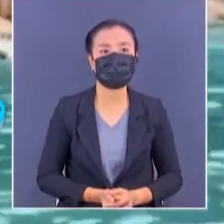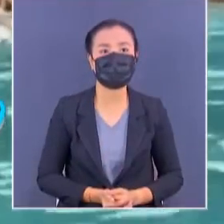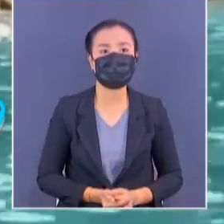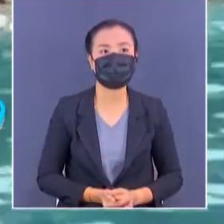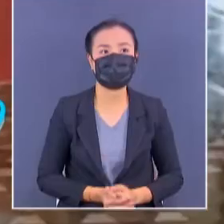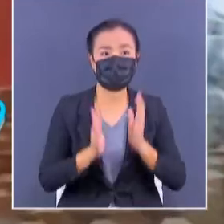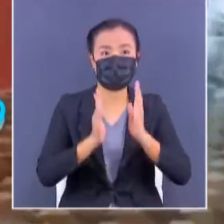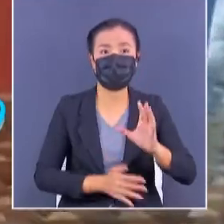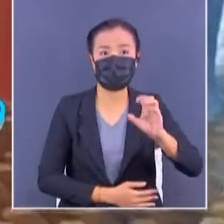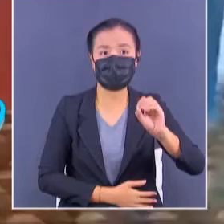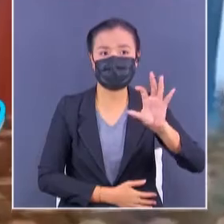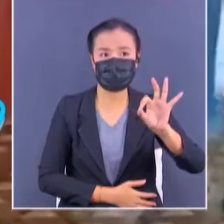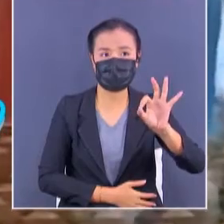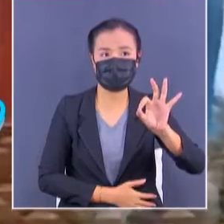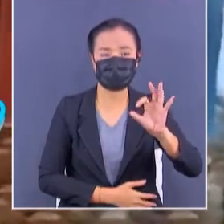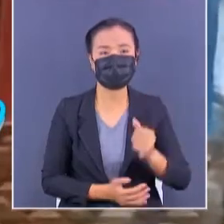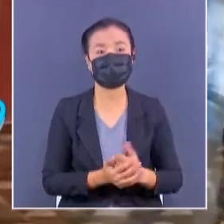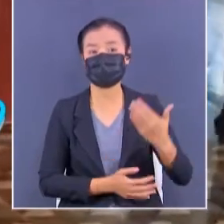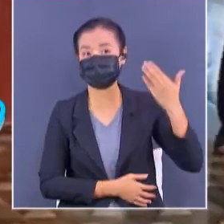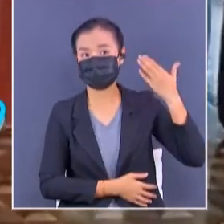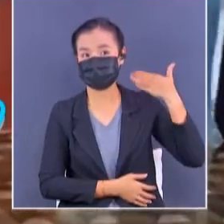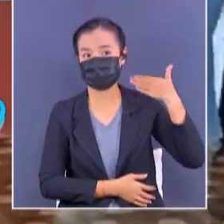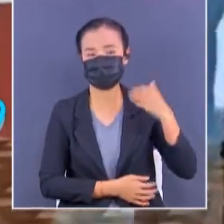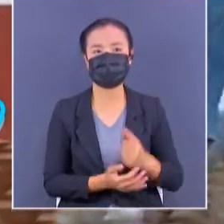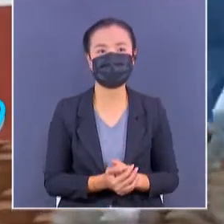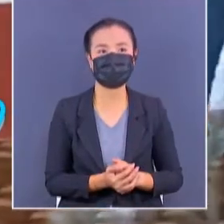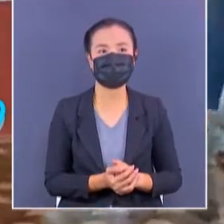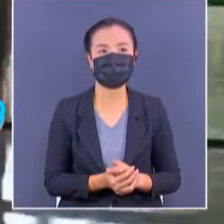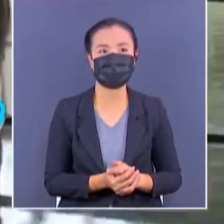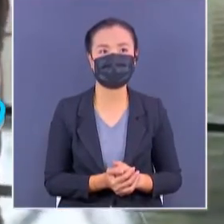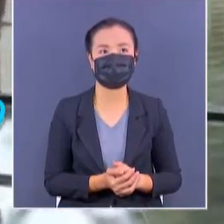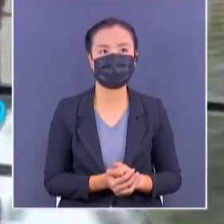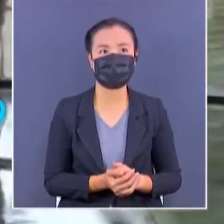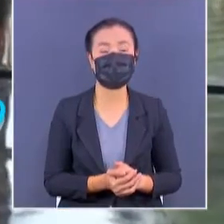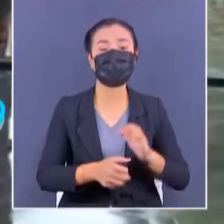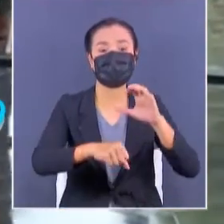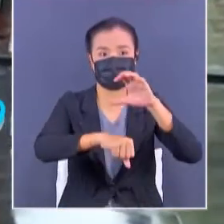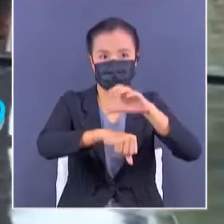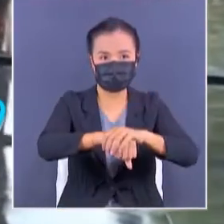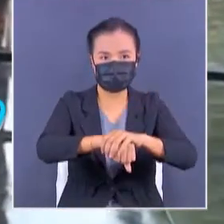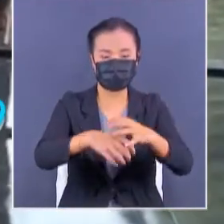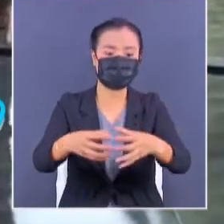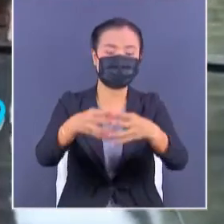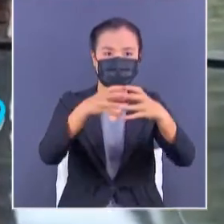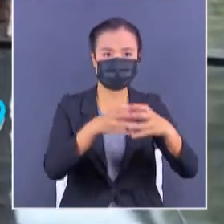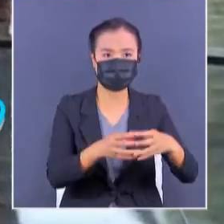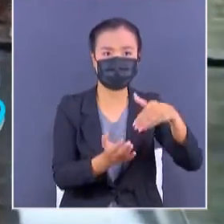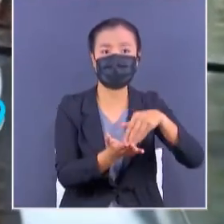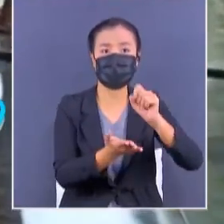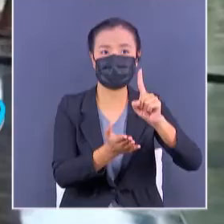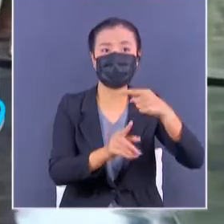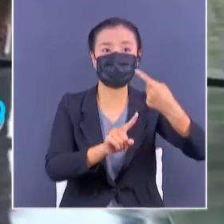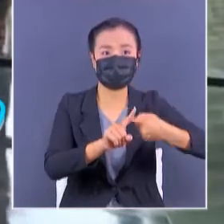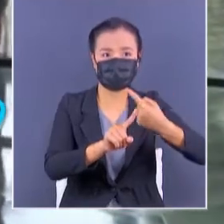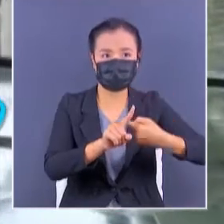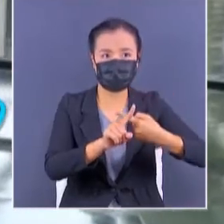งญาทั้ง59คนที่ก่อนหน้านี้เนี่ยโฆษกของทัพเรือเคยออกมาแถลงว่าพบนะคะตอนนี้ก็นำมาไว้ที่ศูนย์พักพิงชั่วค